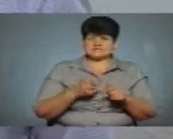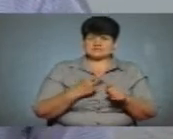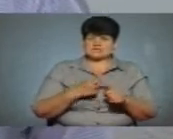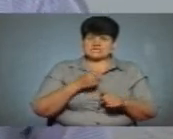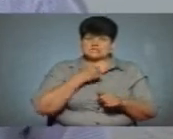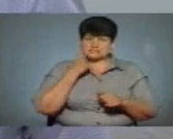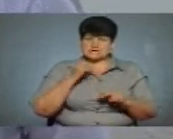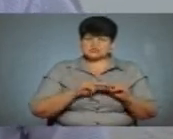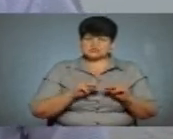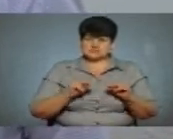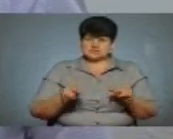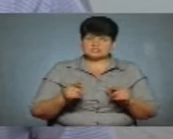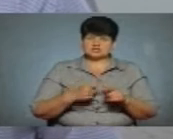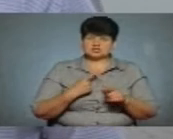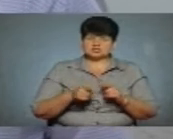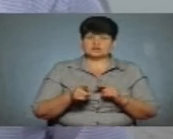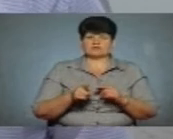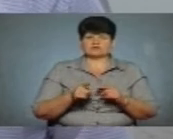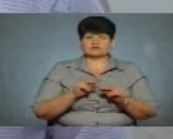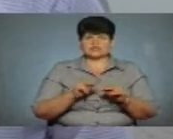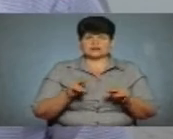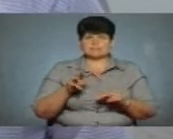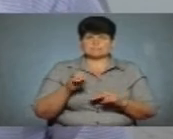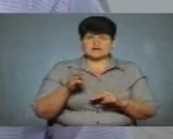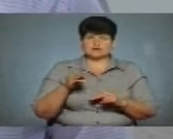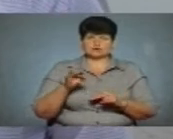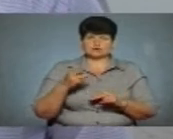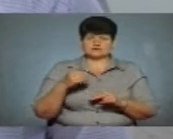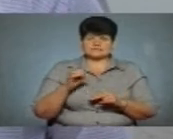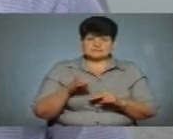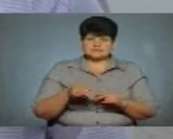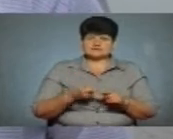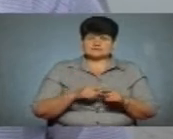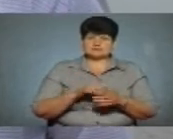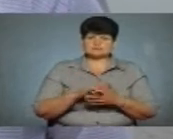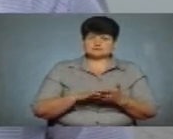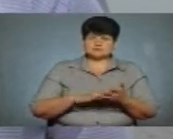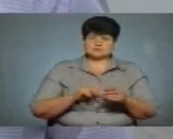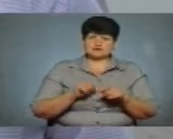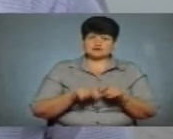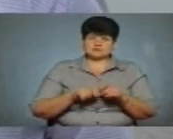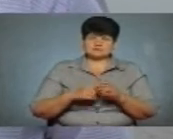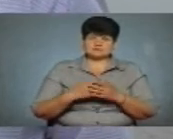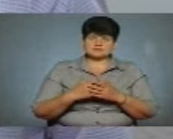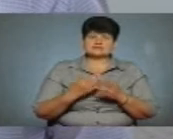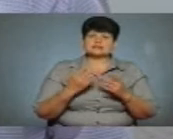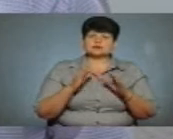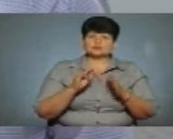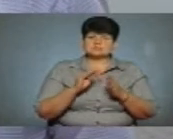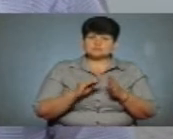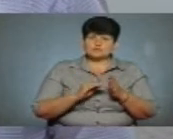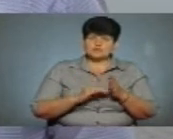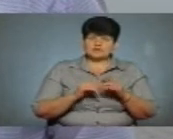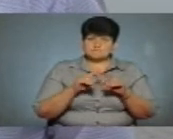старший вчитель чи вчитель-методист. Ця перевірка триватиме в залежності від того, скільки в нас буде заповнених бланків, то